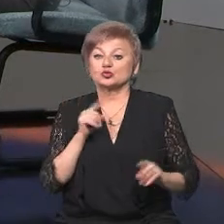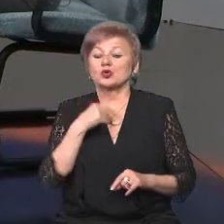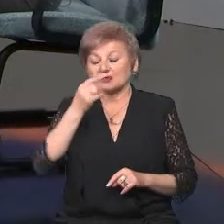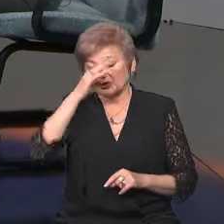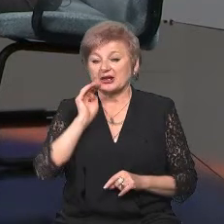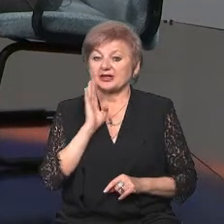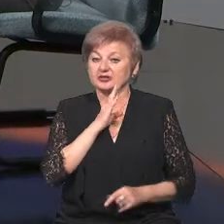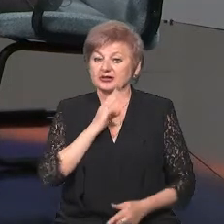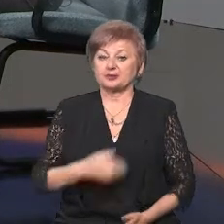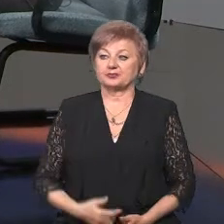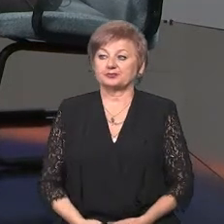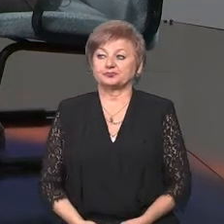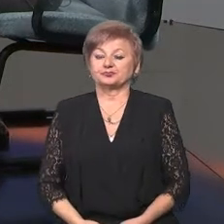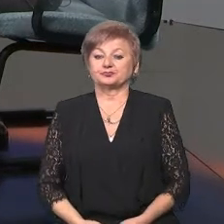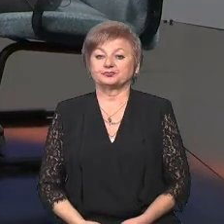батьки.